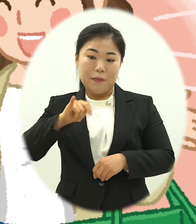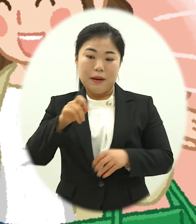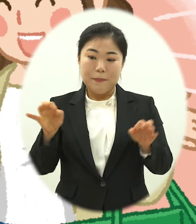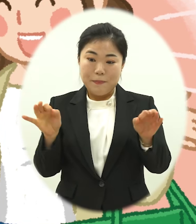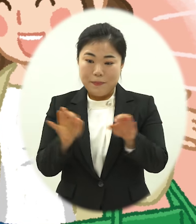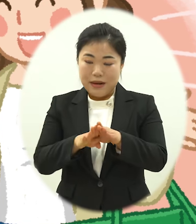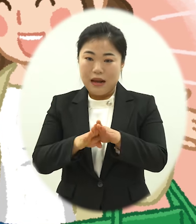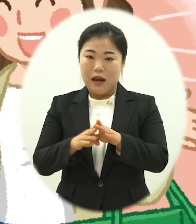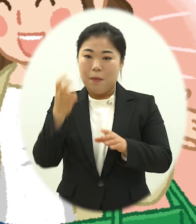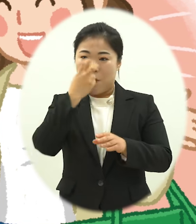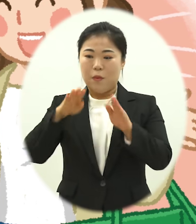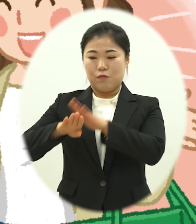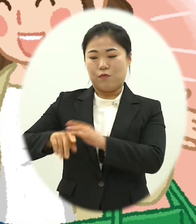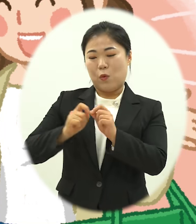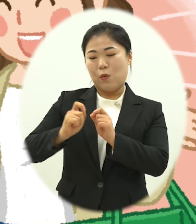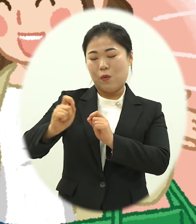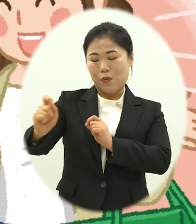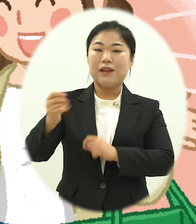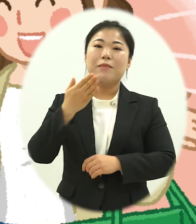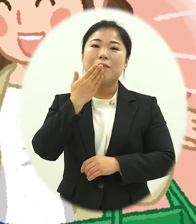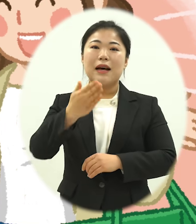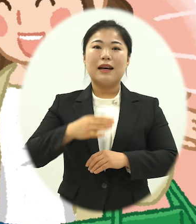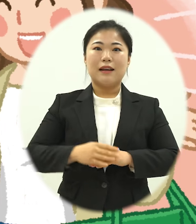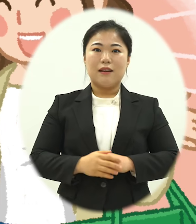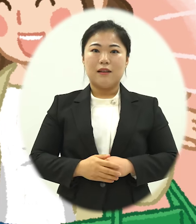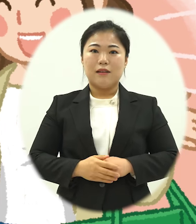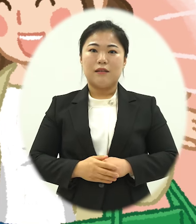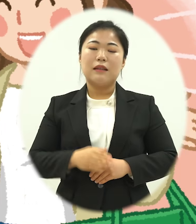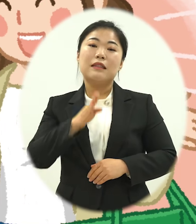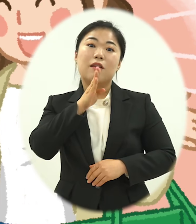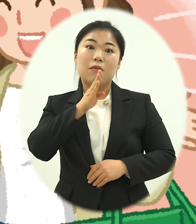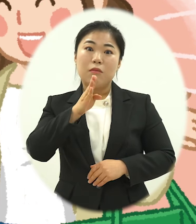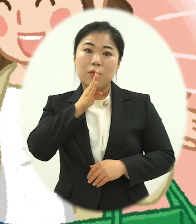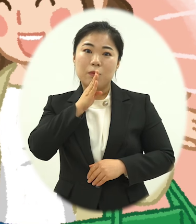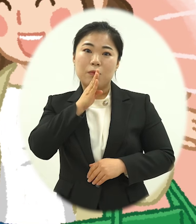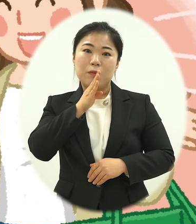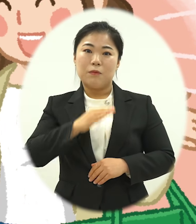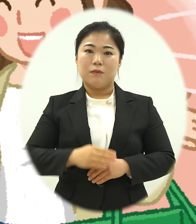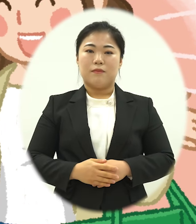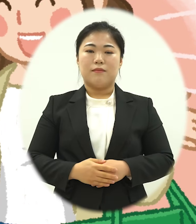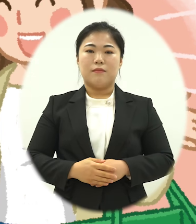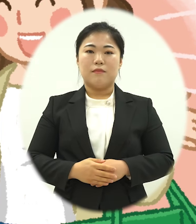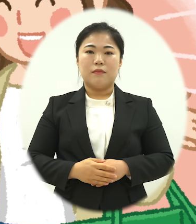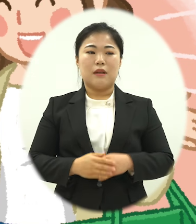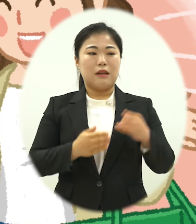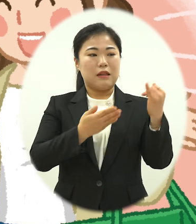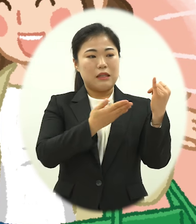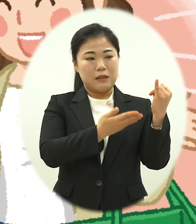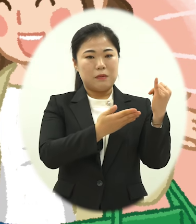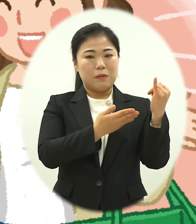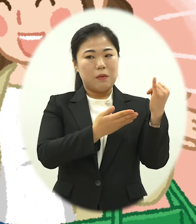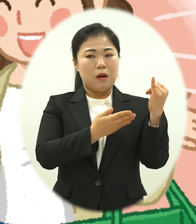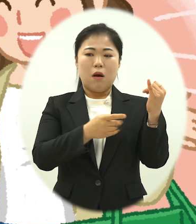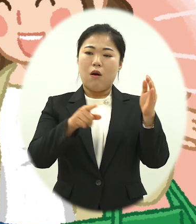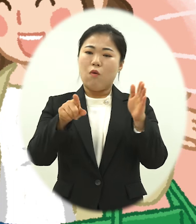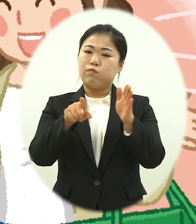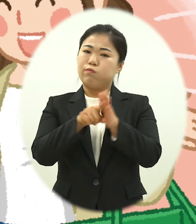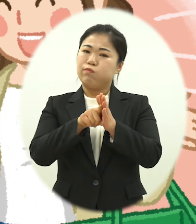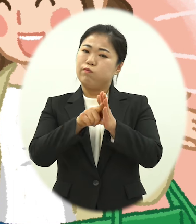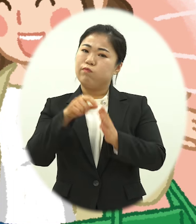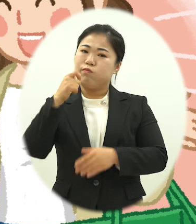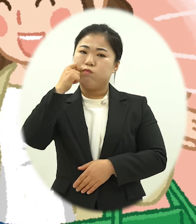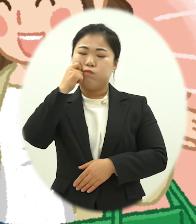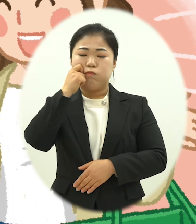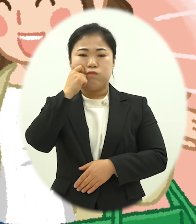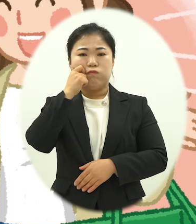죽고 보관도 오래할 수 있어 경마 려 왼 소리는 믿지